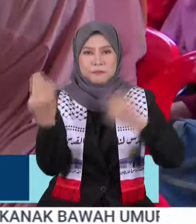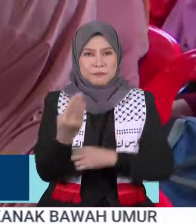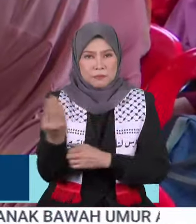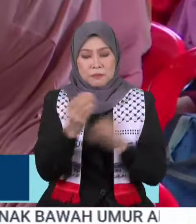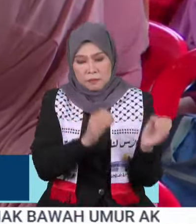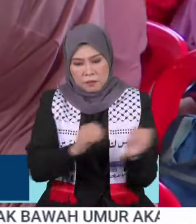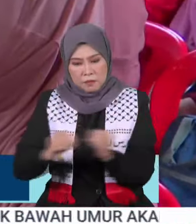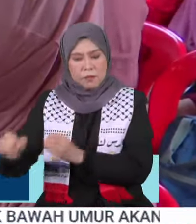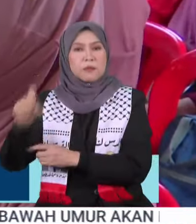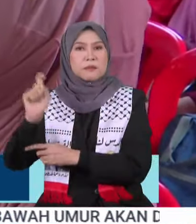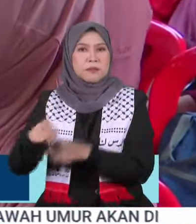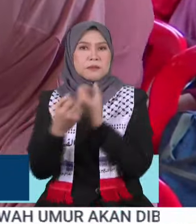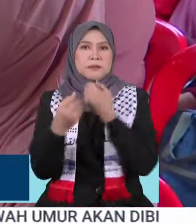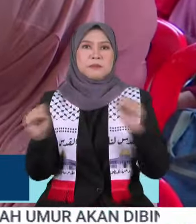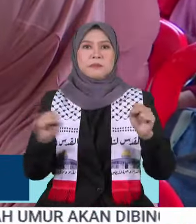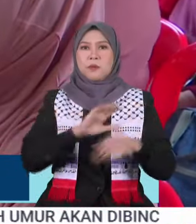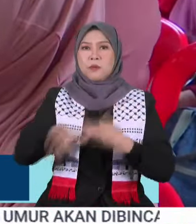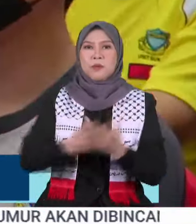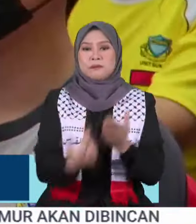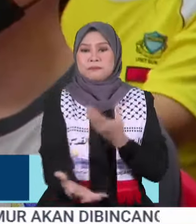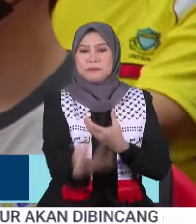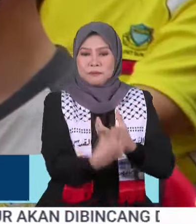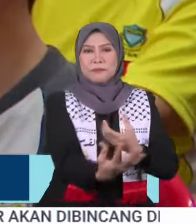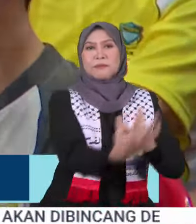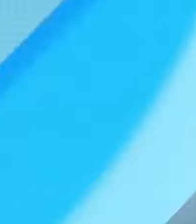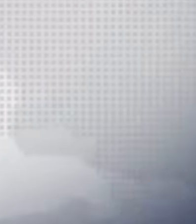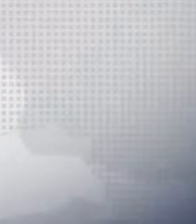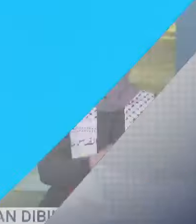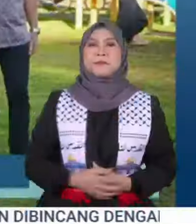Penganjuran tersebut memerlukan persetujuan semua pihak terlibat.